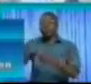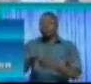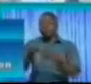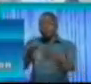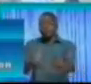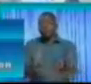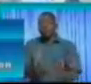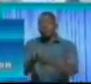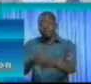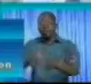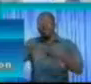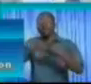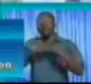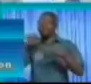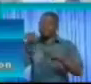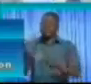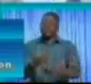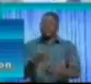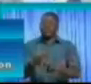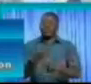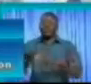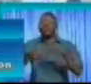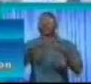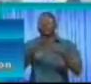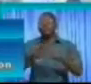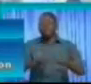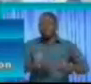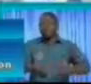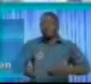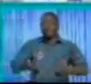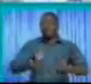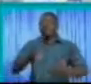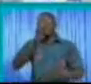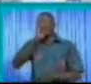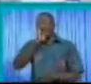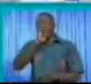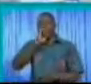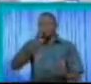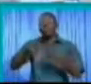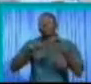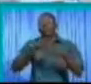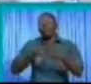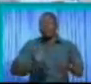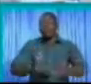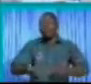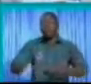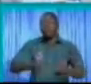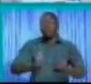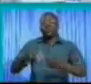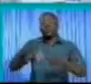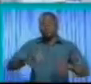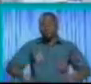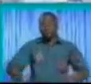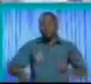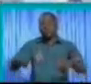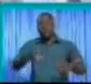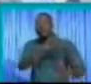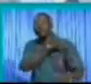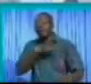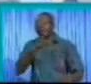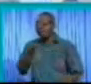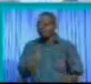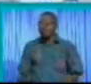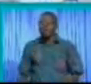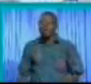irriguée avaient des difficultés quant à la gestion de l'eau, quant à la gestion des infrastructures et des équipements mis à